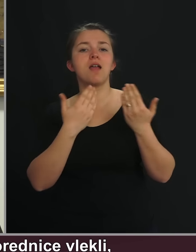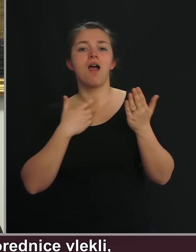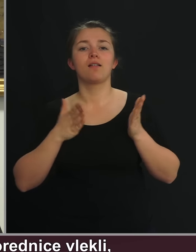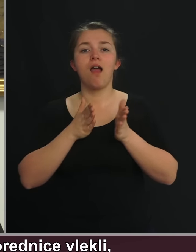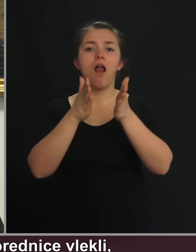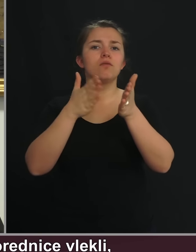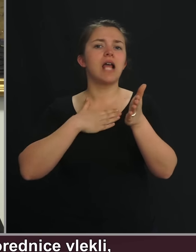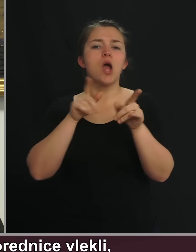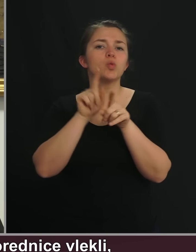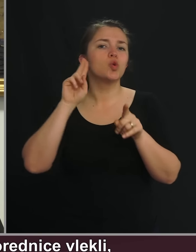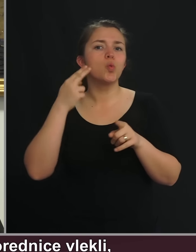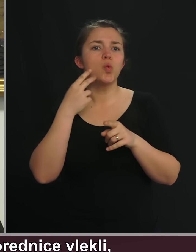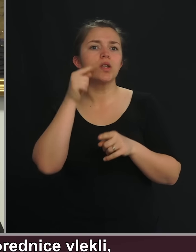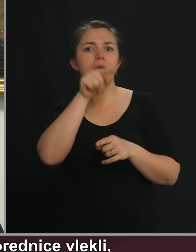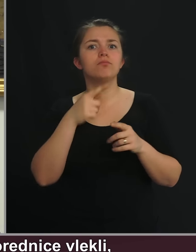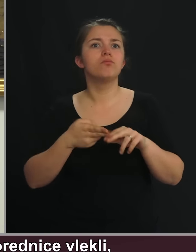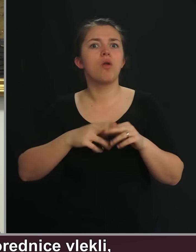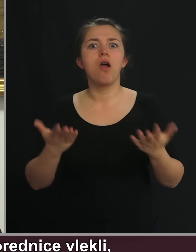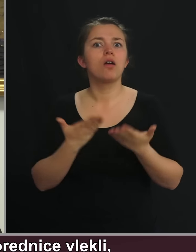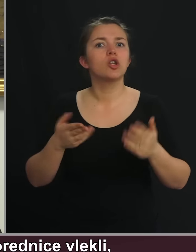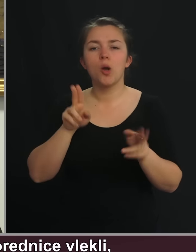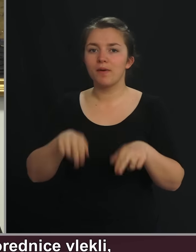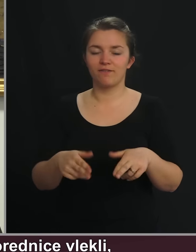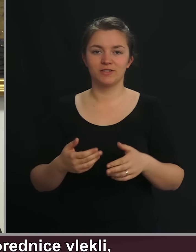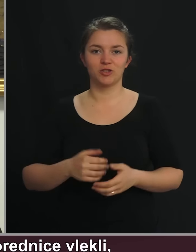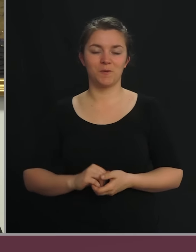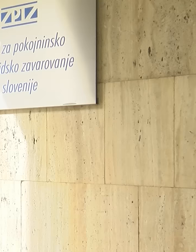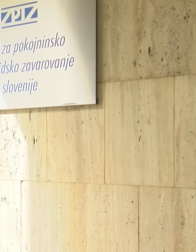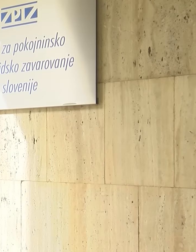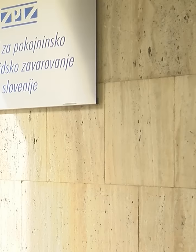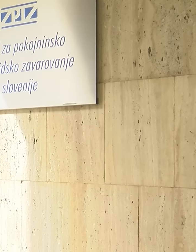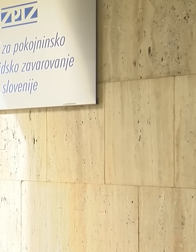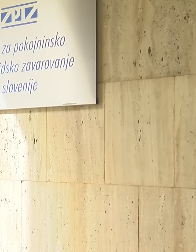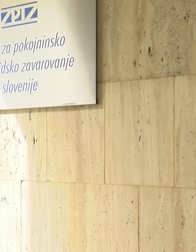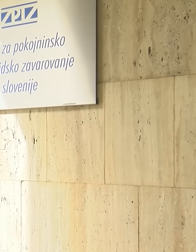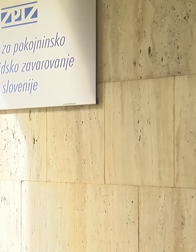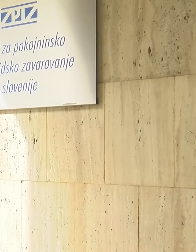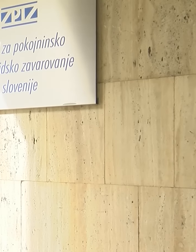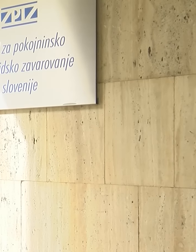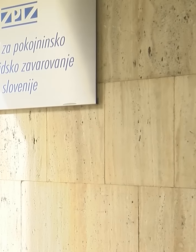usporednice vlekali, zakaj imajo pa tudi gluhi tako hitrejšo pravico.